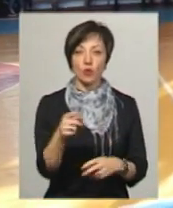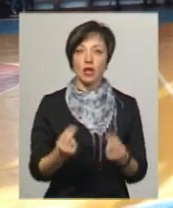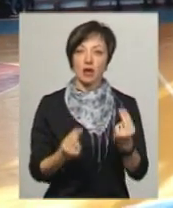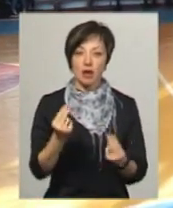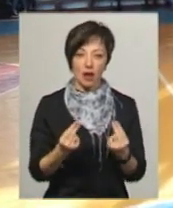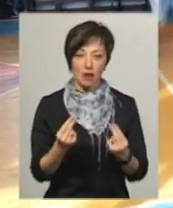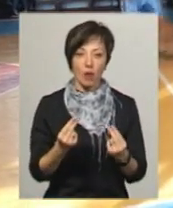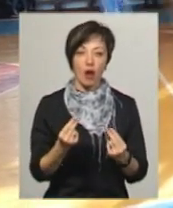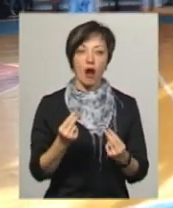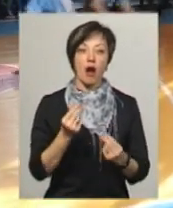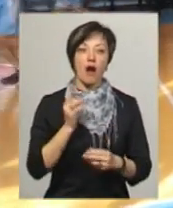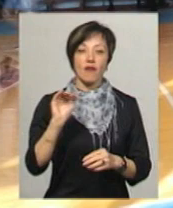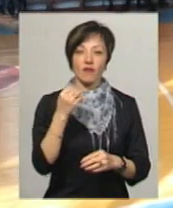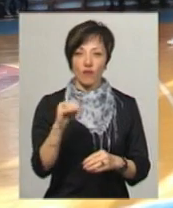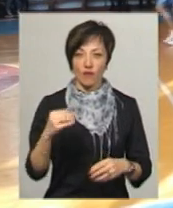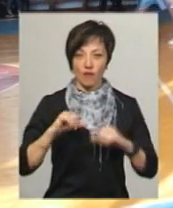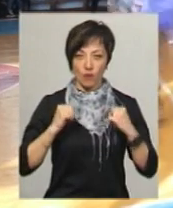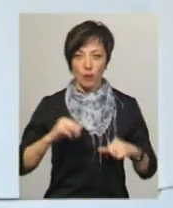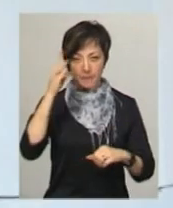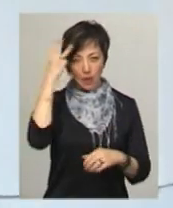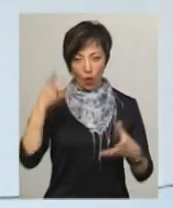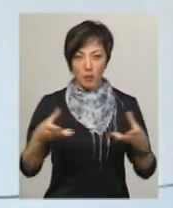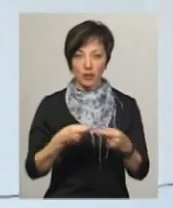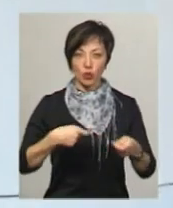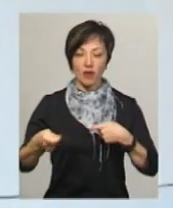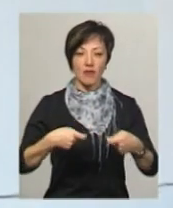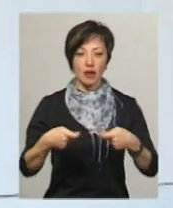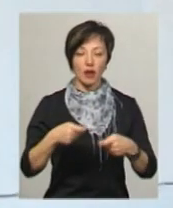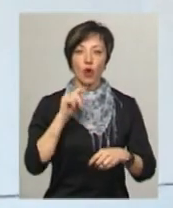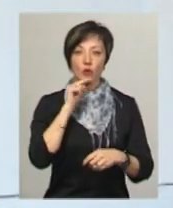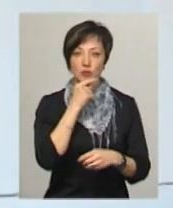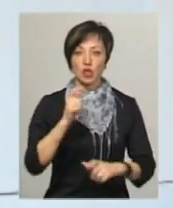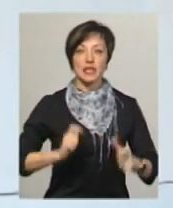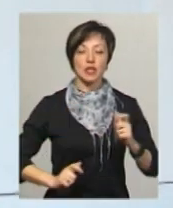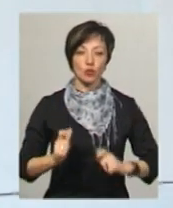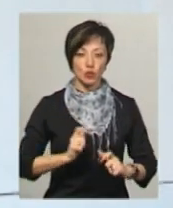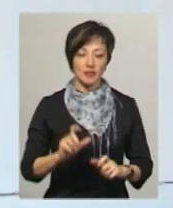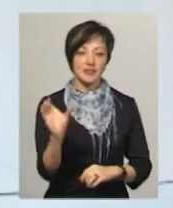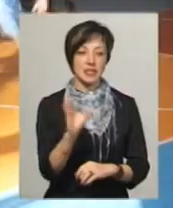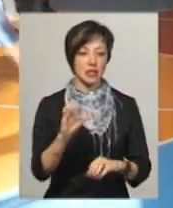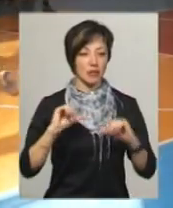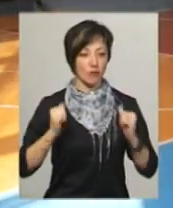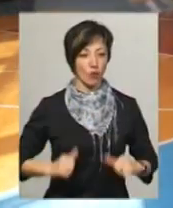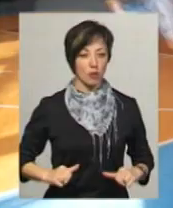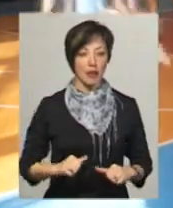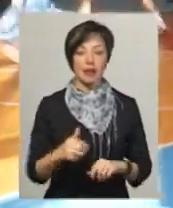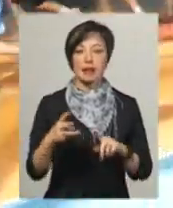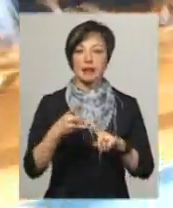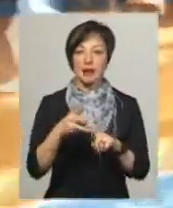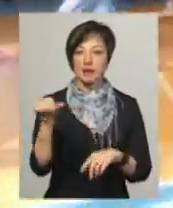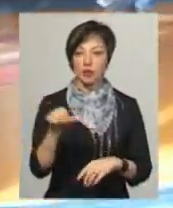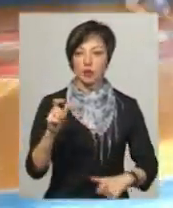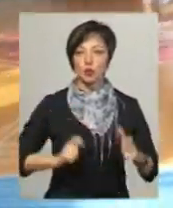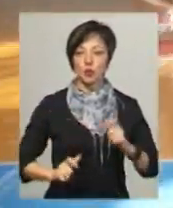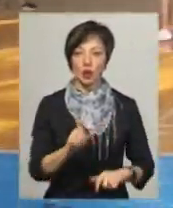у бузковій формі та Хмельницького кооперативно-торговельного економічного інституту. Вони в синій формі. На третій хвилині